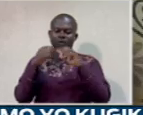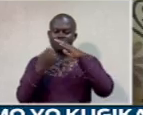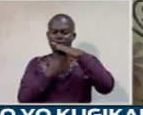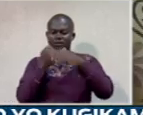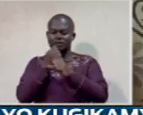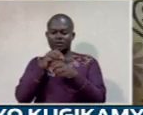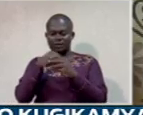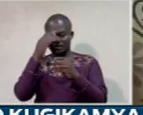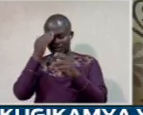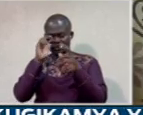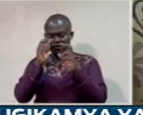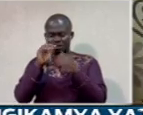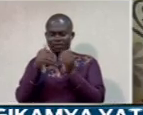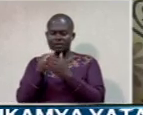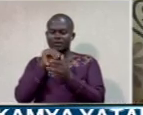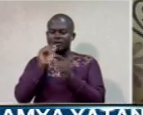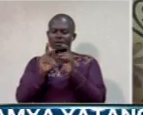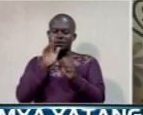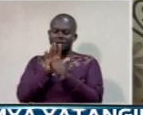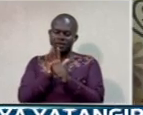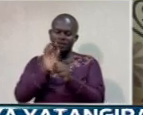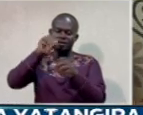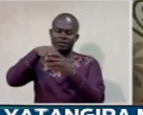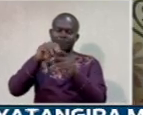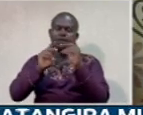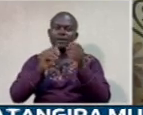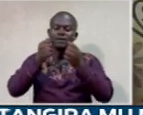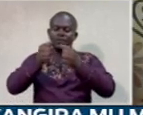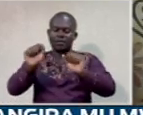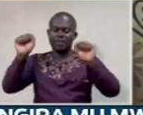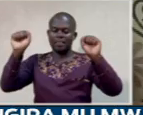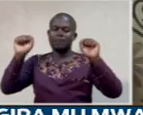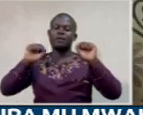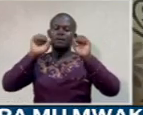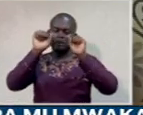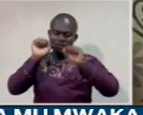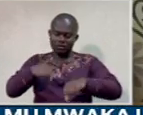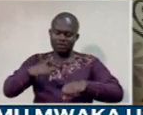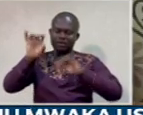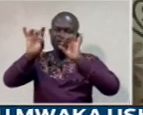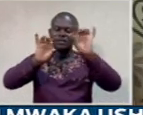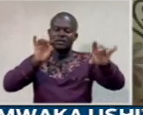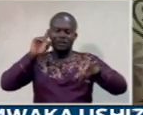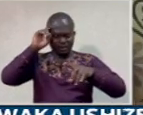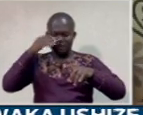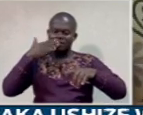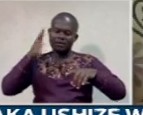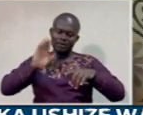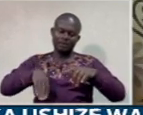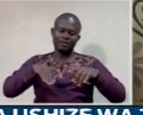dukoreramo kuko ntago benshi haracyariho babandi bafunguwe baba bashobora no kubiba propaganda hirya no